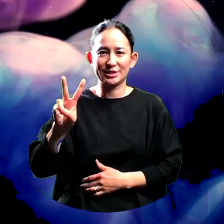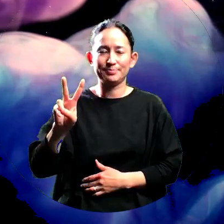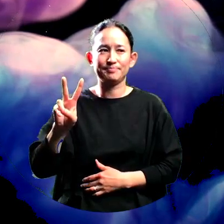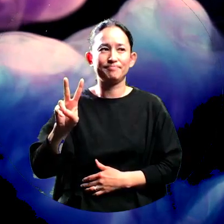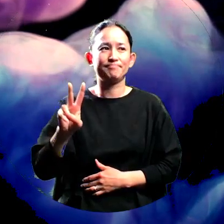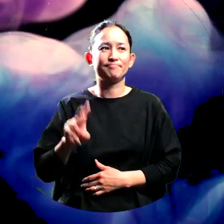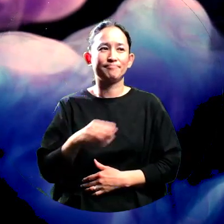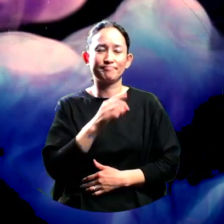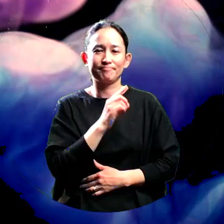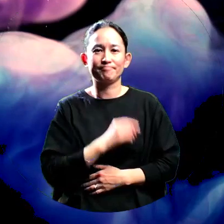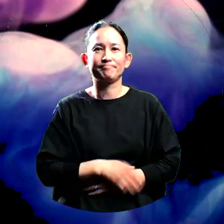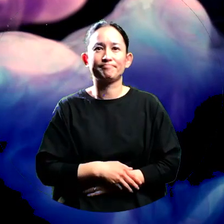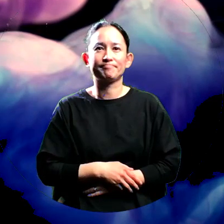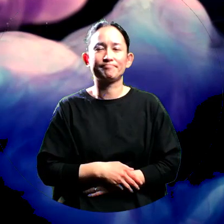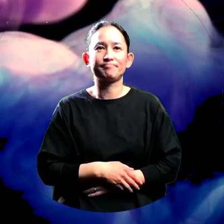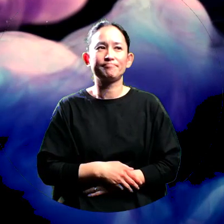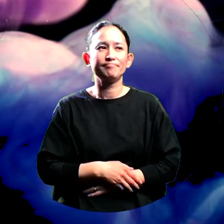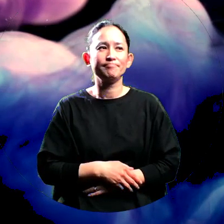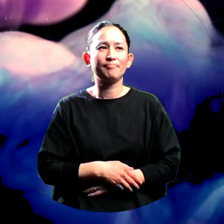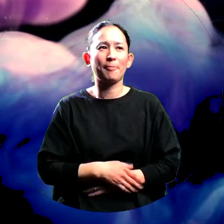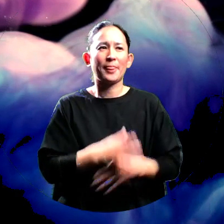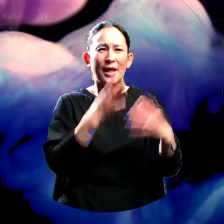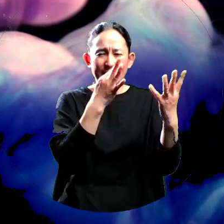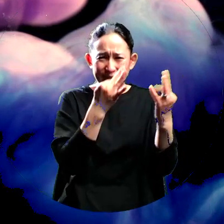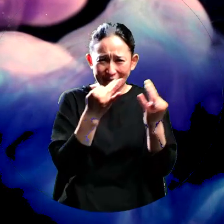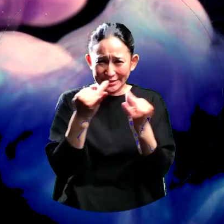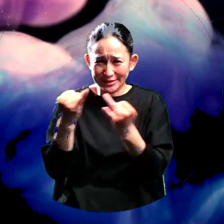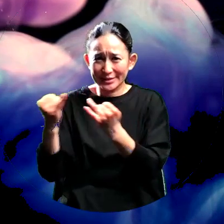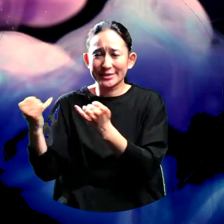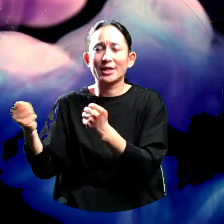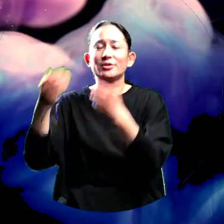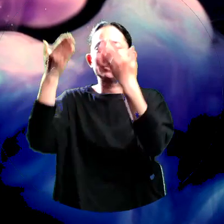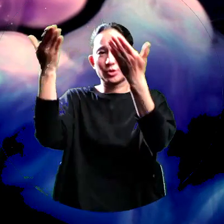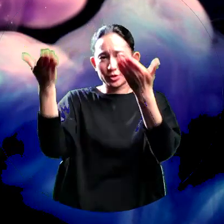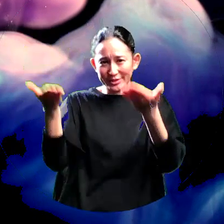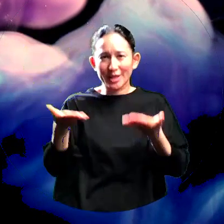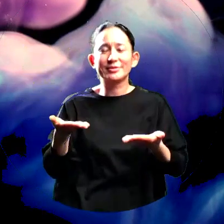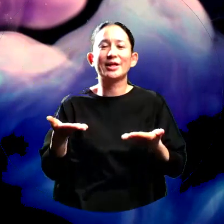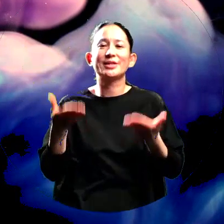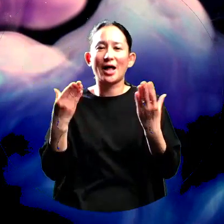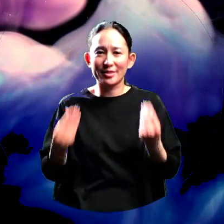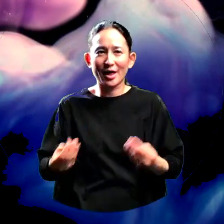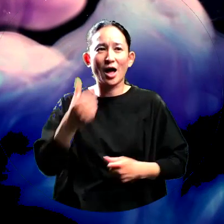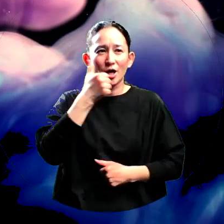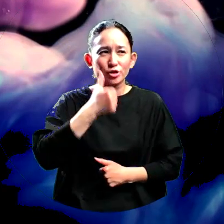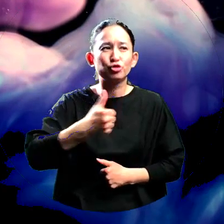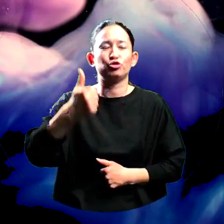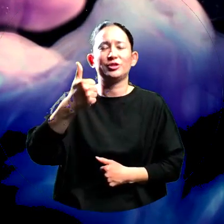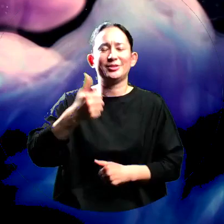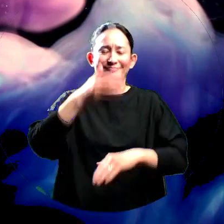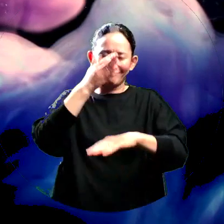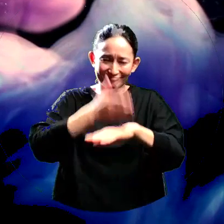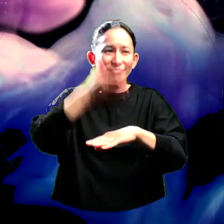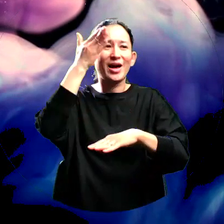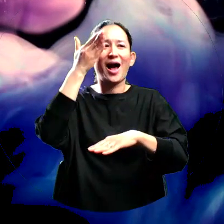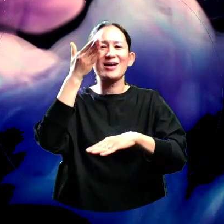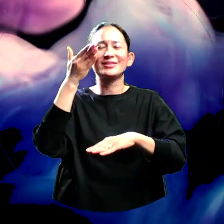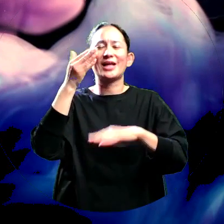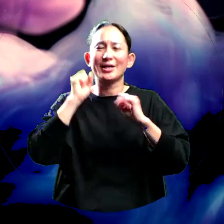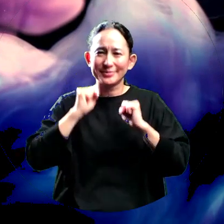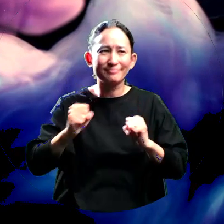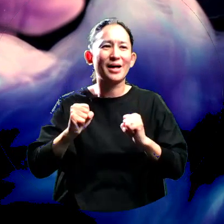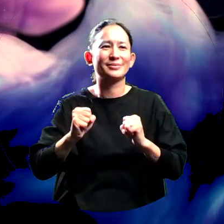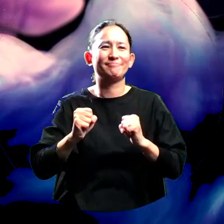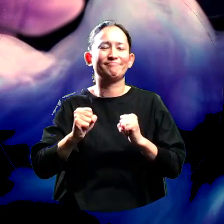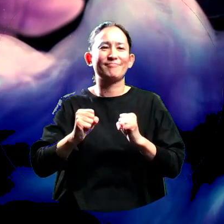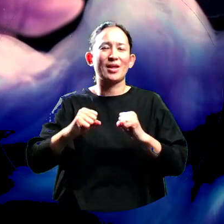read the word from Psalm. I think it will show up in the screen. 一緒に読んでみましょう。 Let's read it together. はい。こんなにも多くの